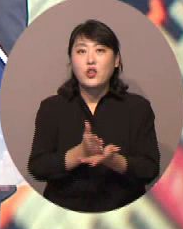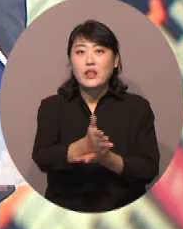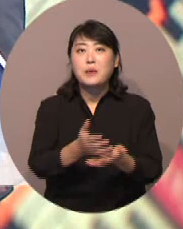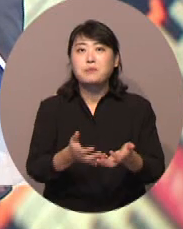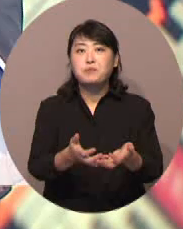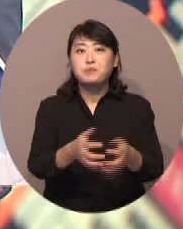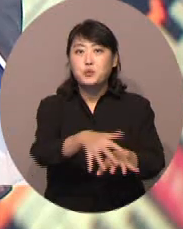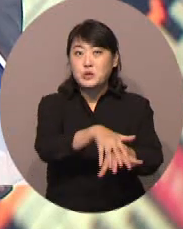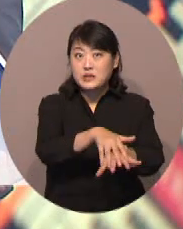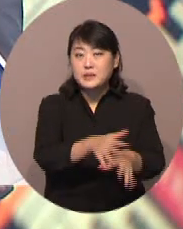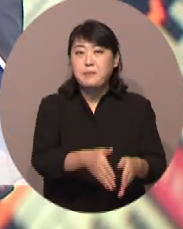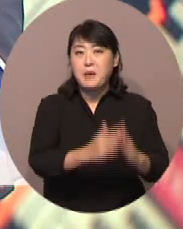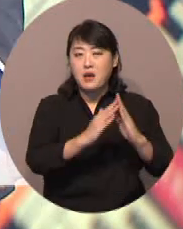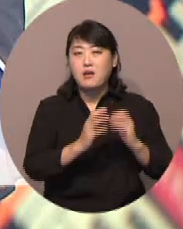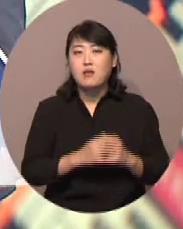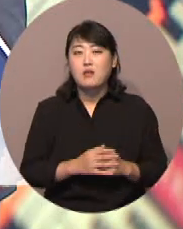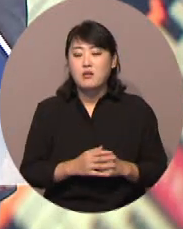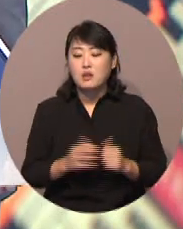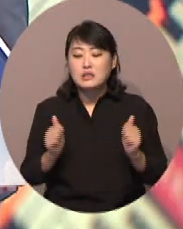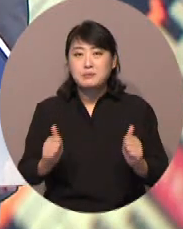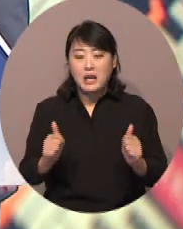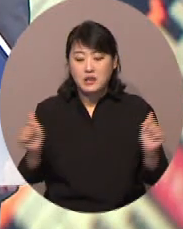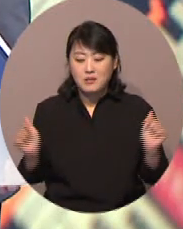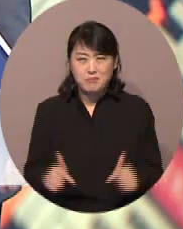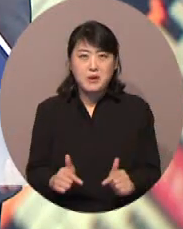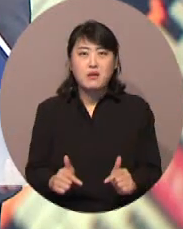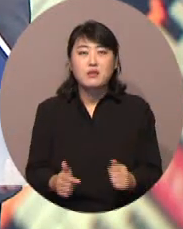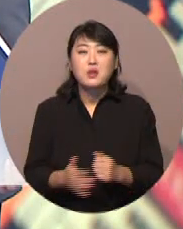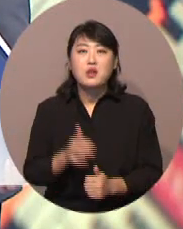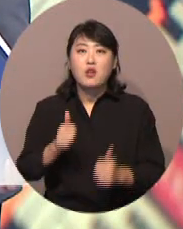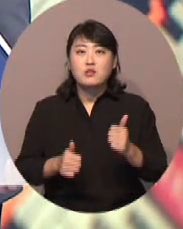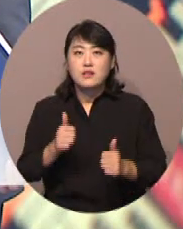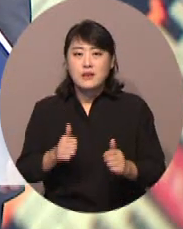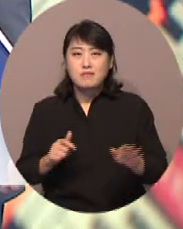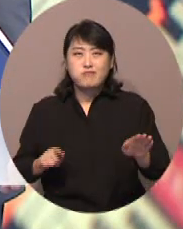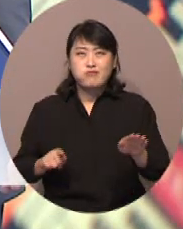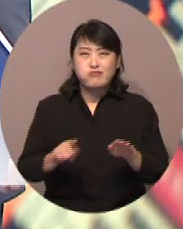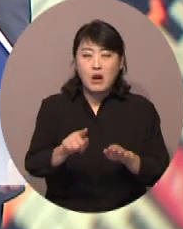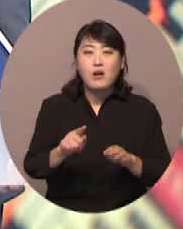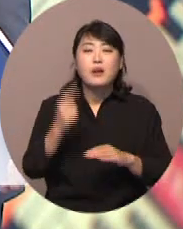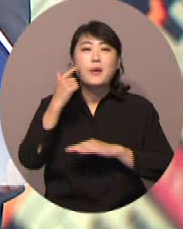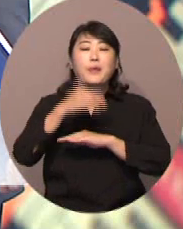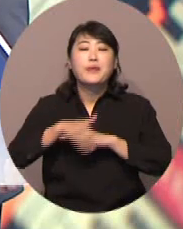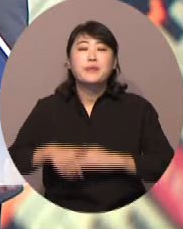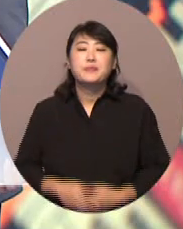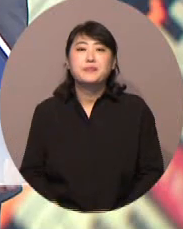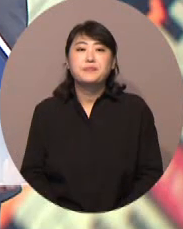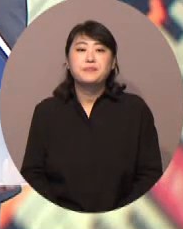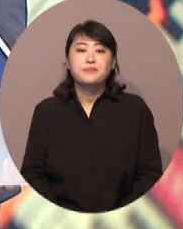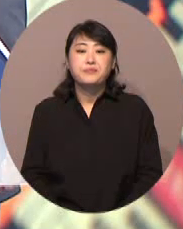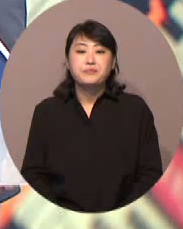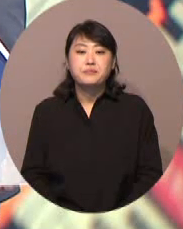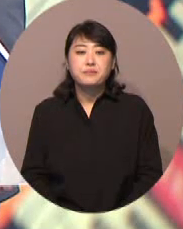출범시키고 특허 심세 기간도 대폭 단축해서 경쟁력을 더 높일 방침입니다 고병관